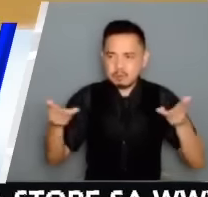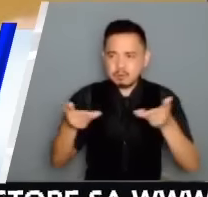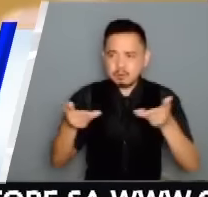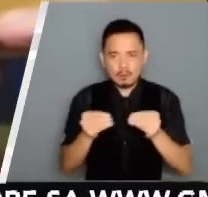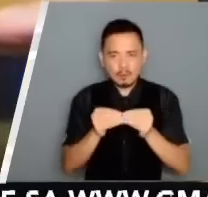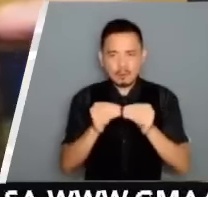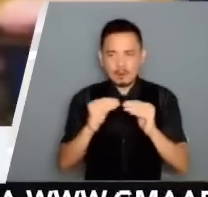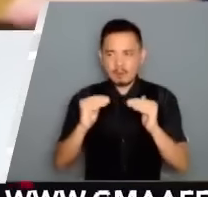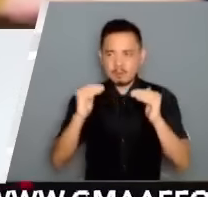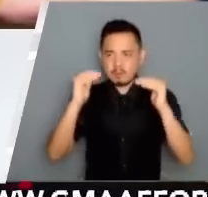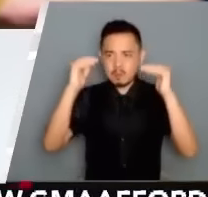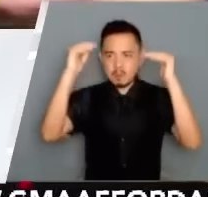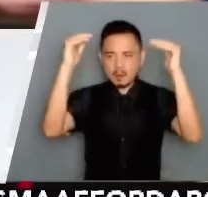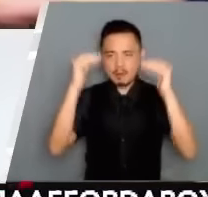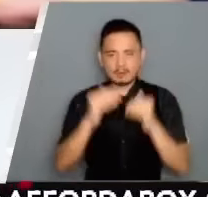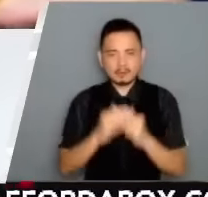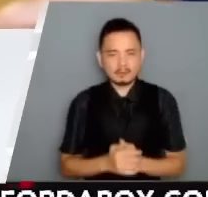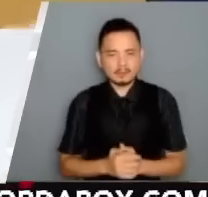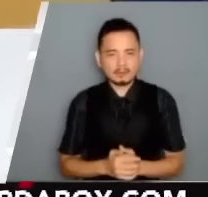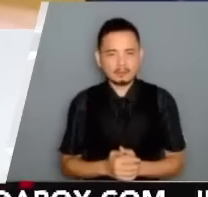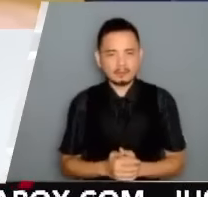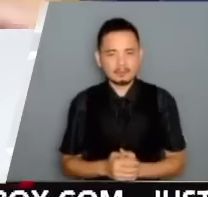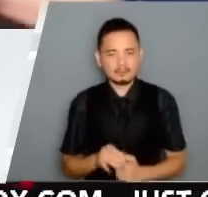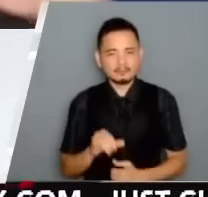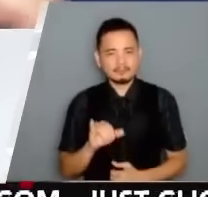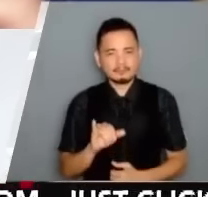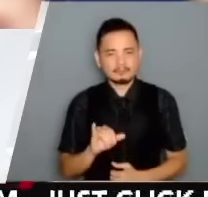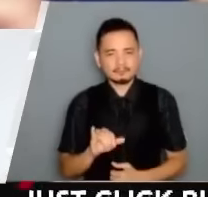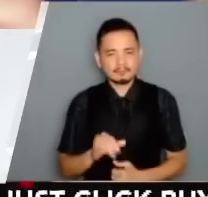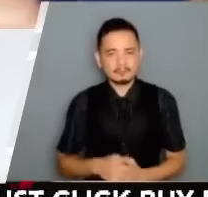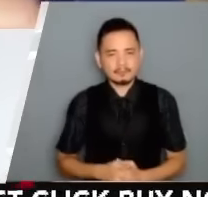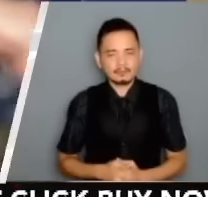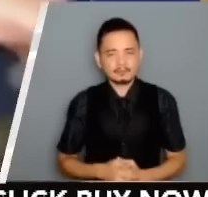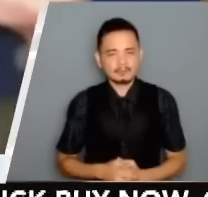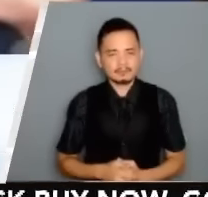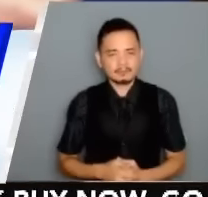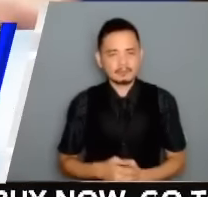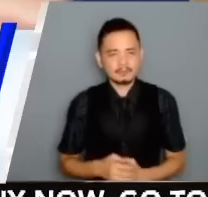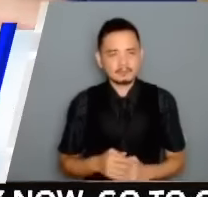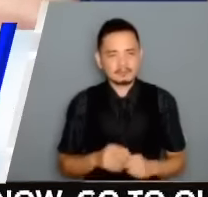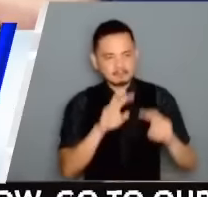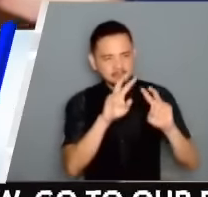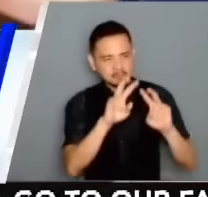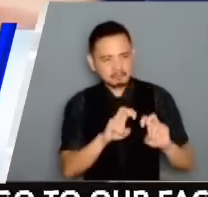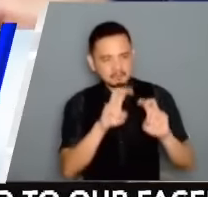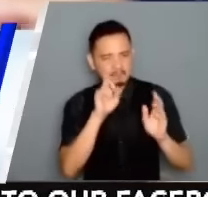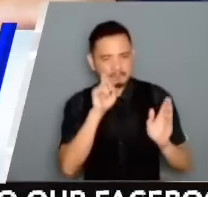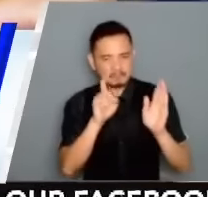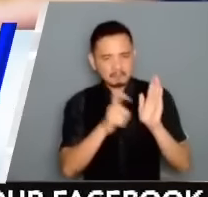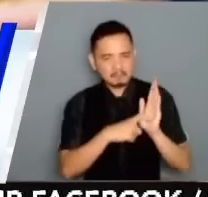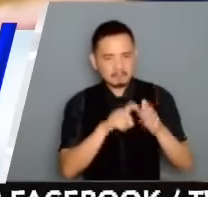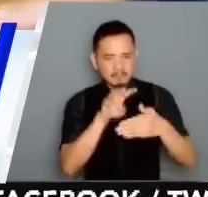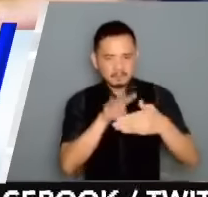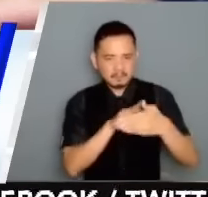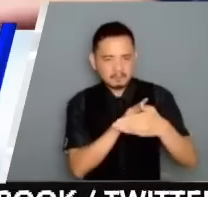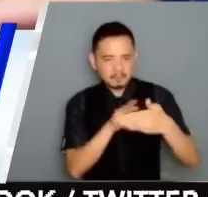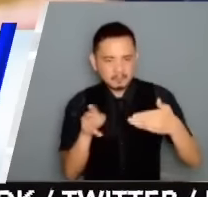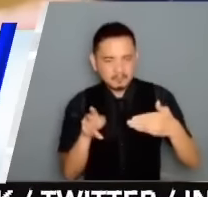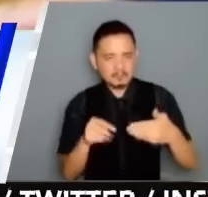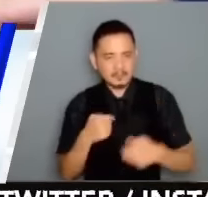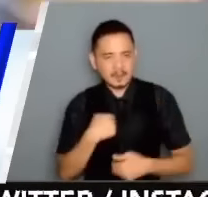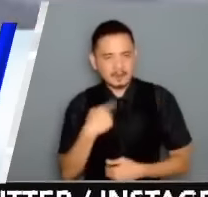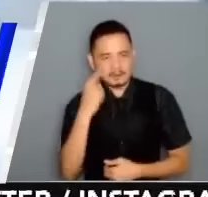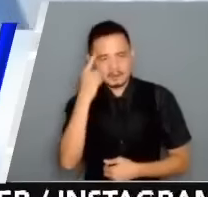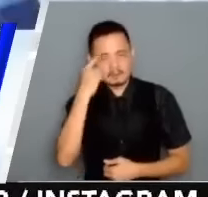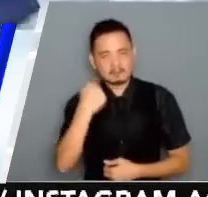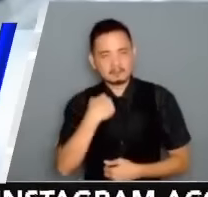actually operational matters and as far as the schedule and the conduct of the operation, I am taking responsibility of